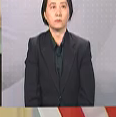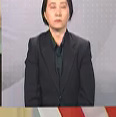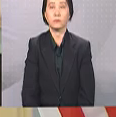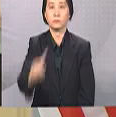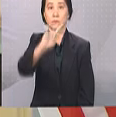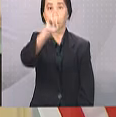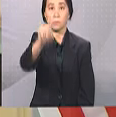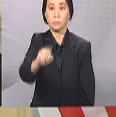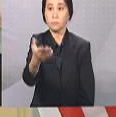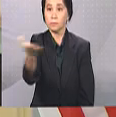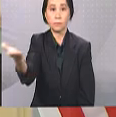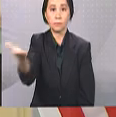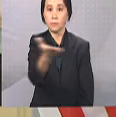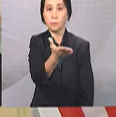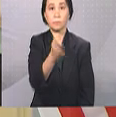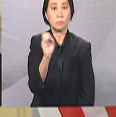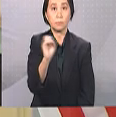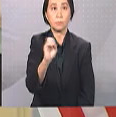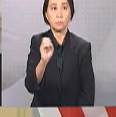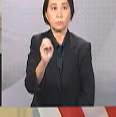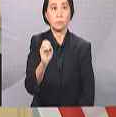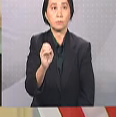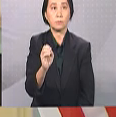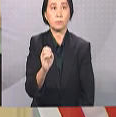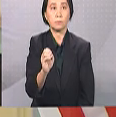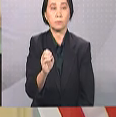Soalan lagi? Tidak ada. Ada lagi?